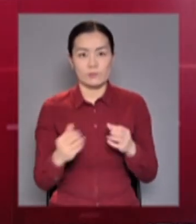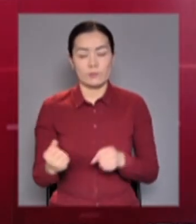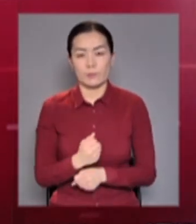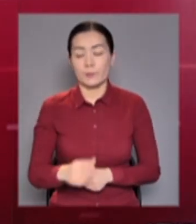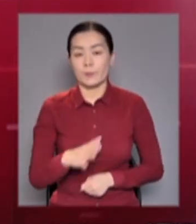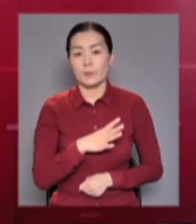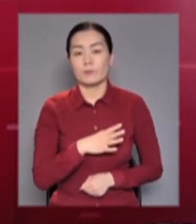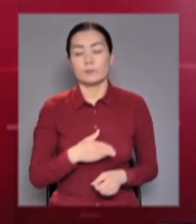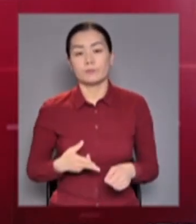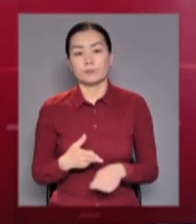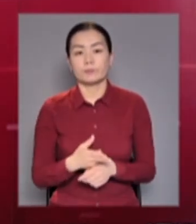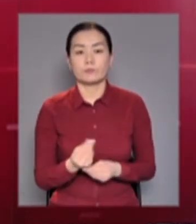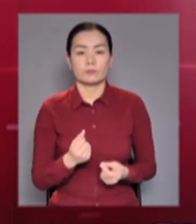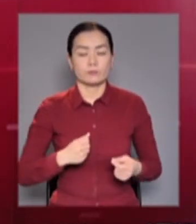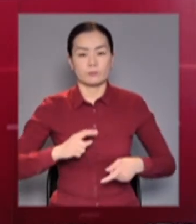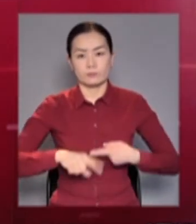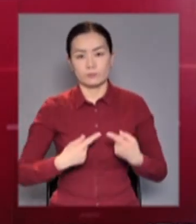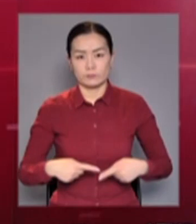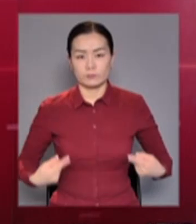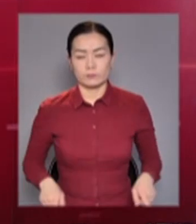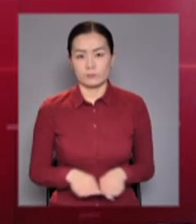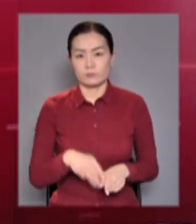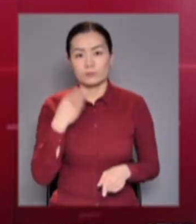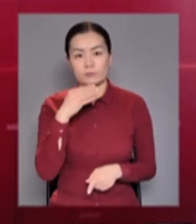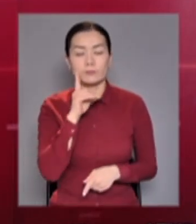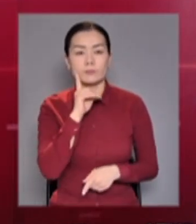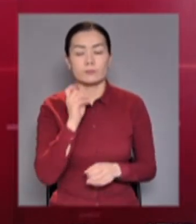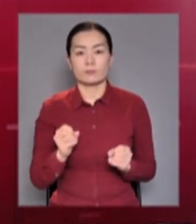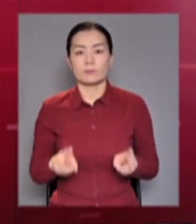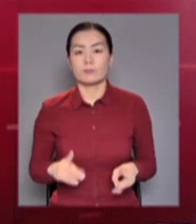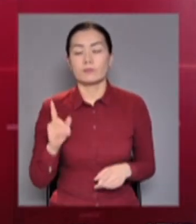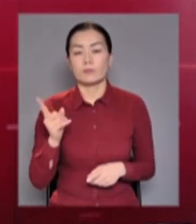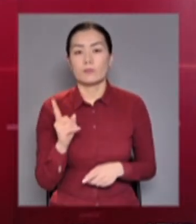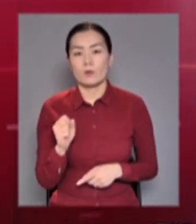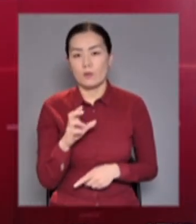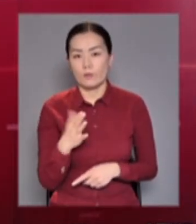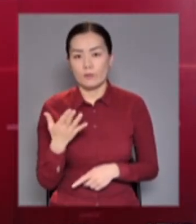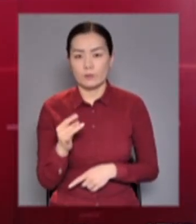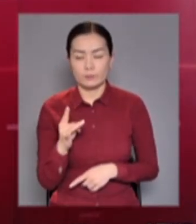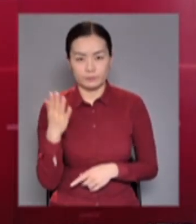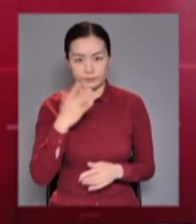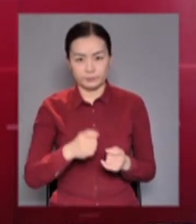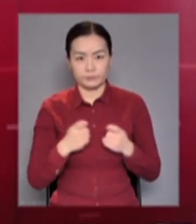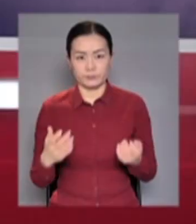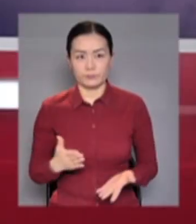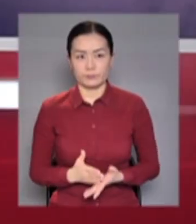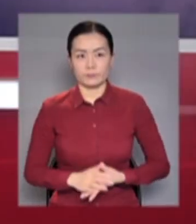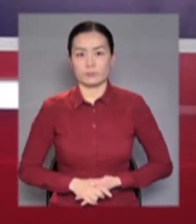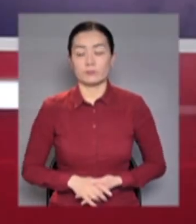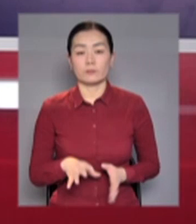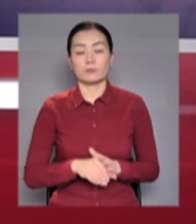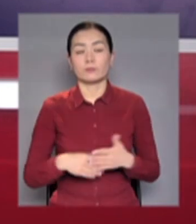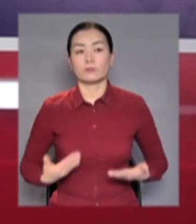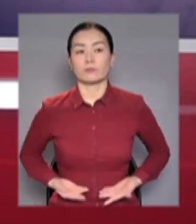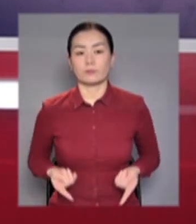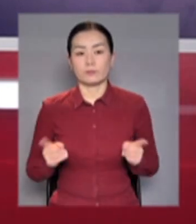төбөлөстү, пышак чыкты, акча болуп салат. Былтыр татарлардын жаштарга арналган айгылы Слово пацана фильми жарык көрт. Ону көрсөң шыны